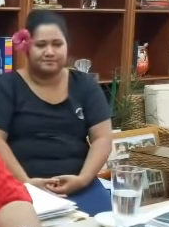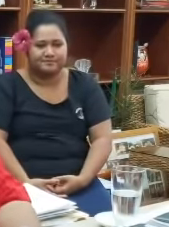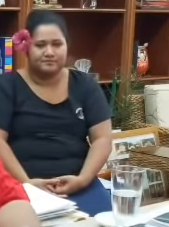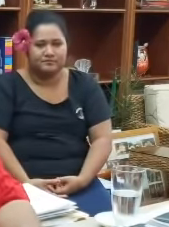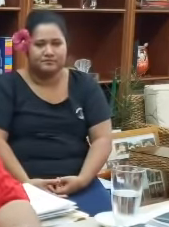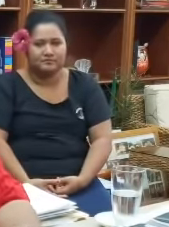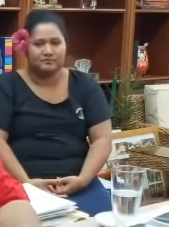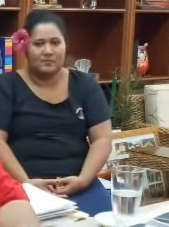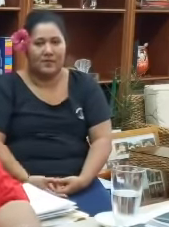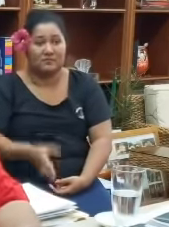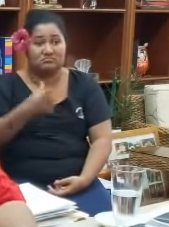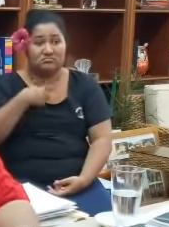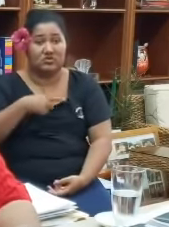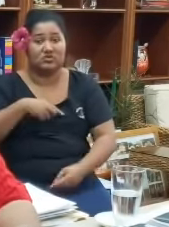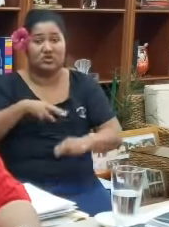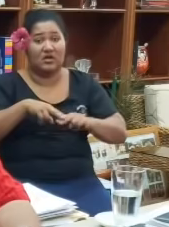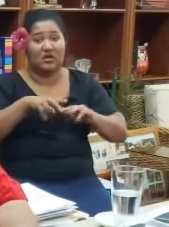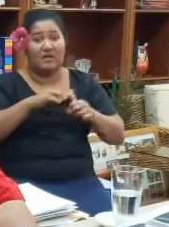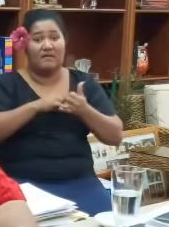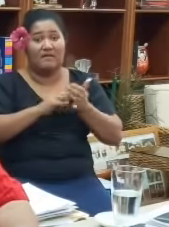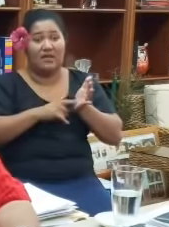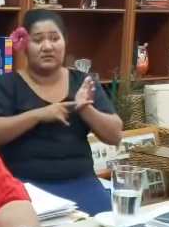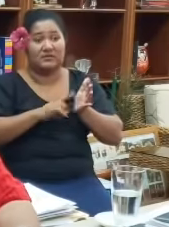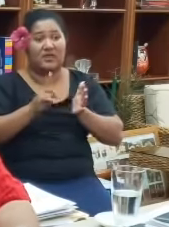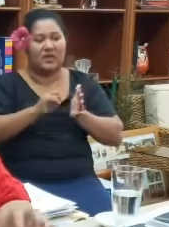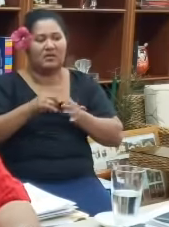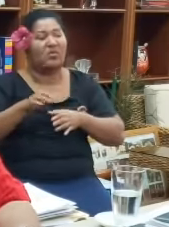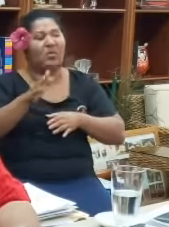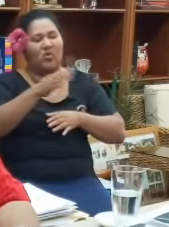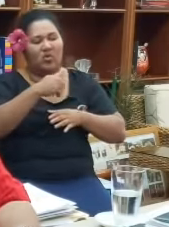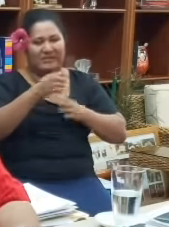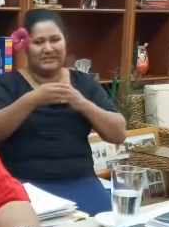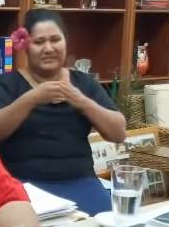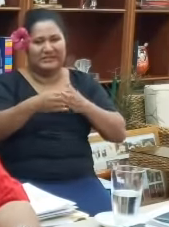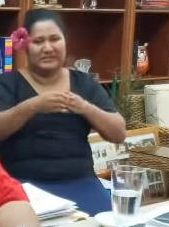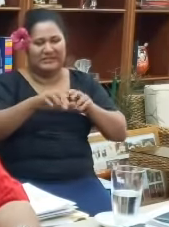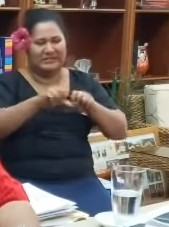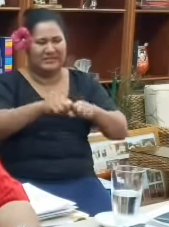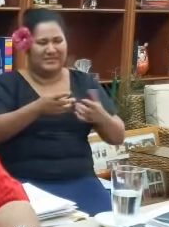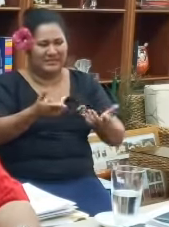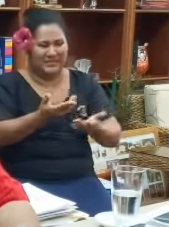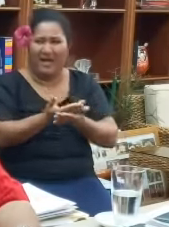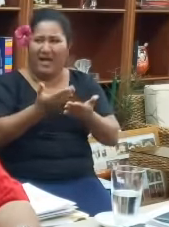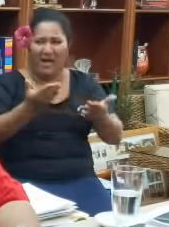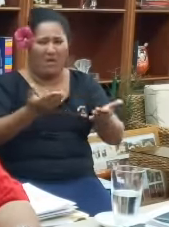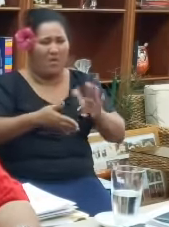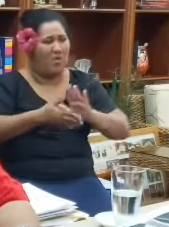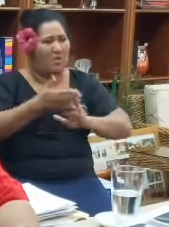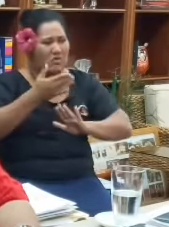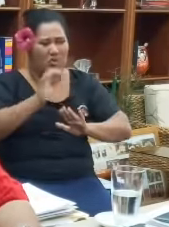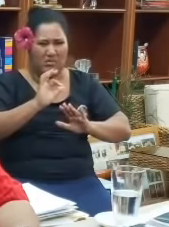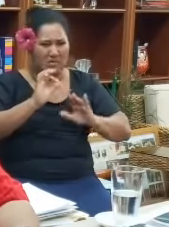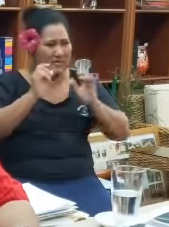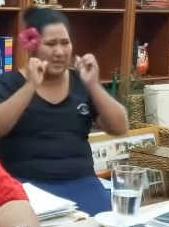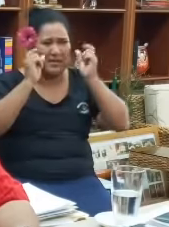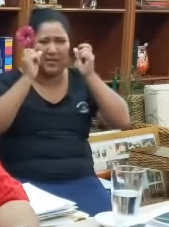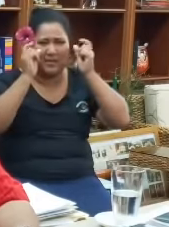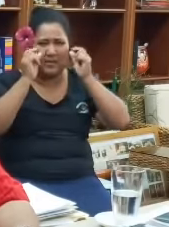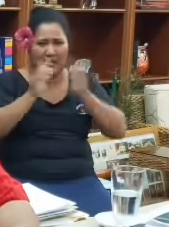awa ye o le fast la ko mbala ko kai kai ke umba la fa pifela nga o le mar malamba